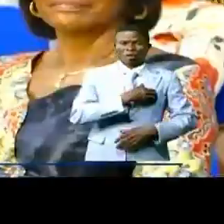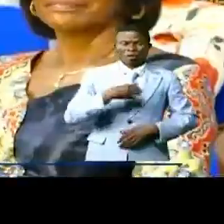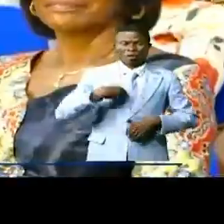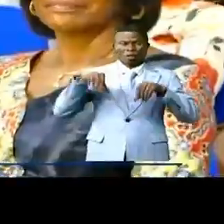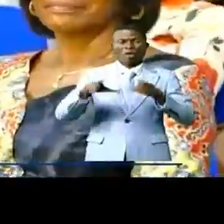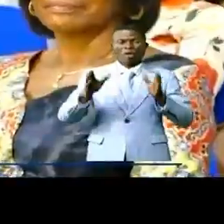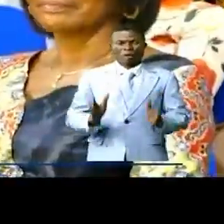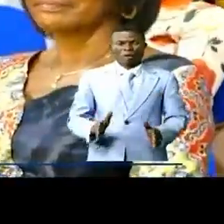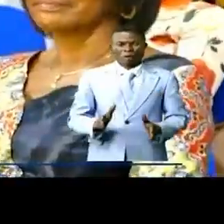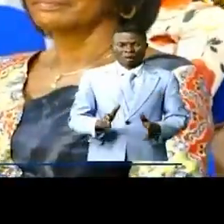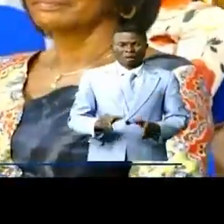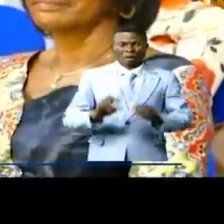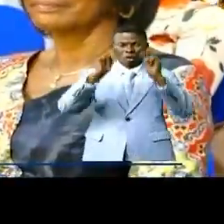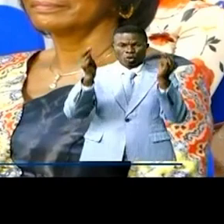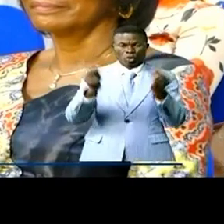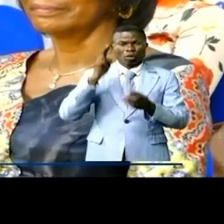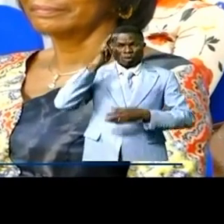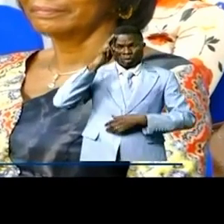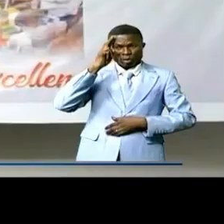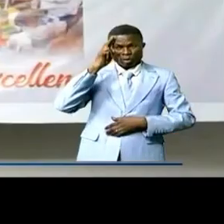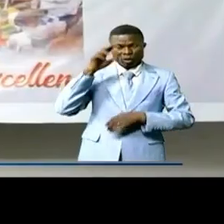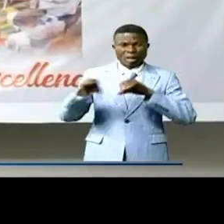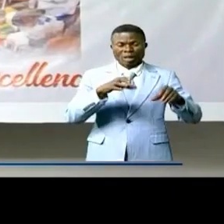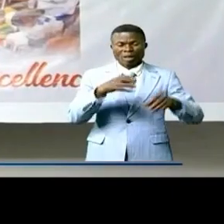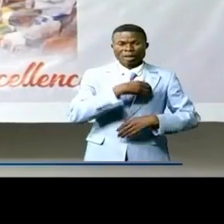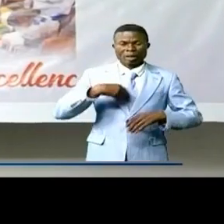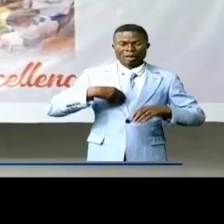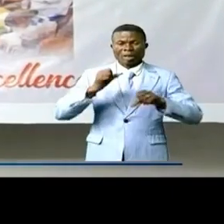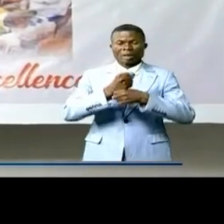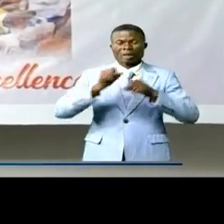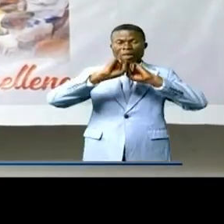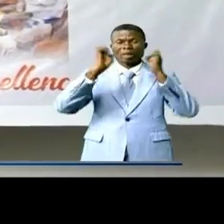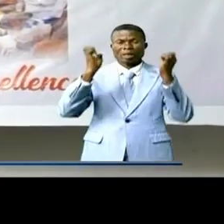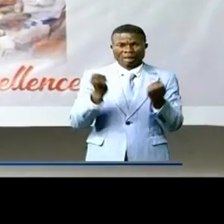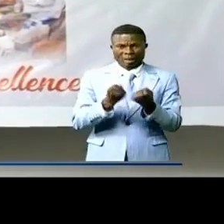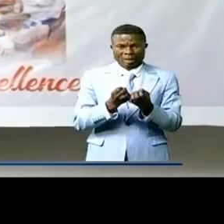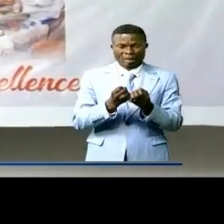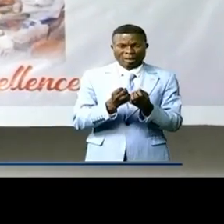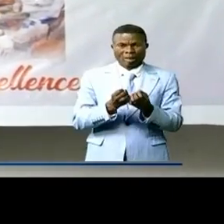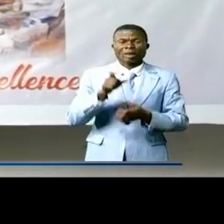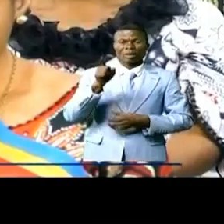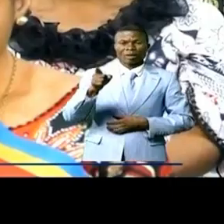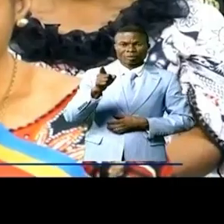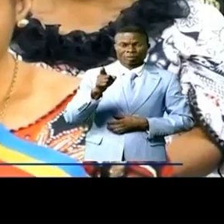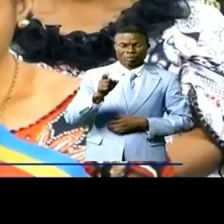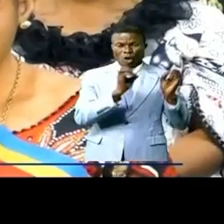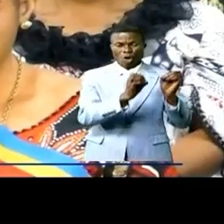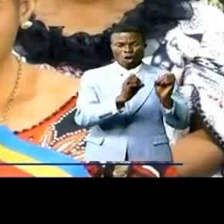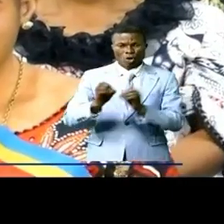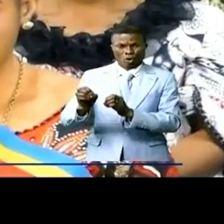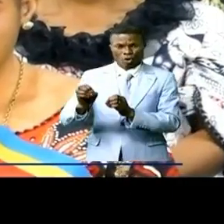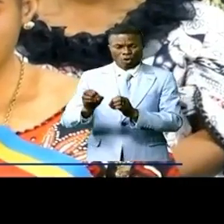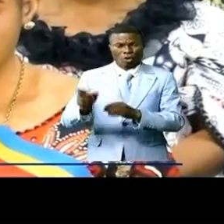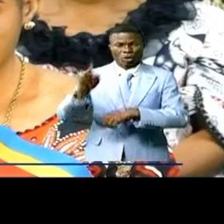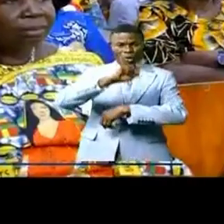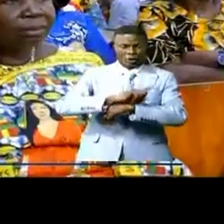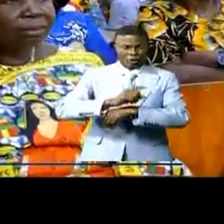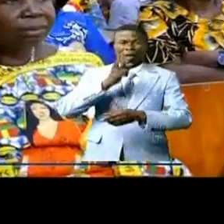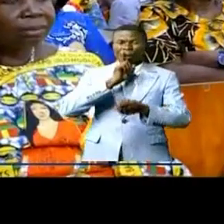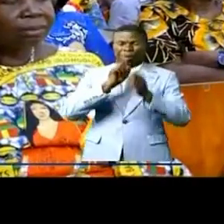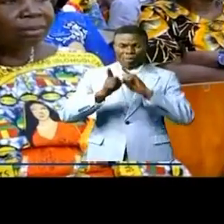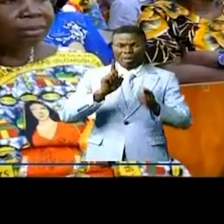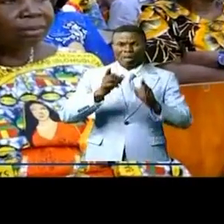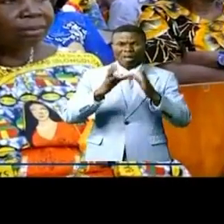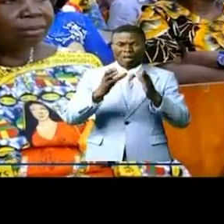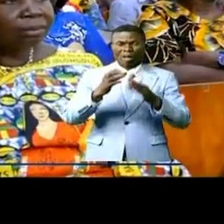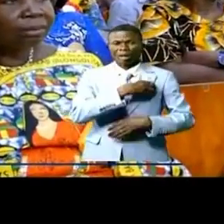les cadres des réflexions et d'actions des femmes entrepreneurs aux lieder graf elle vient d'organiser une journée d' échanges avec